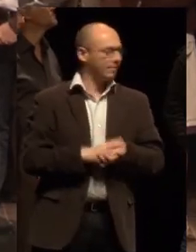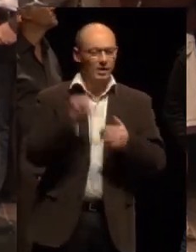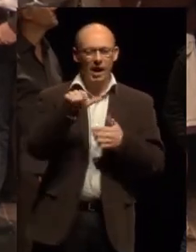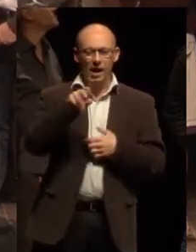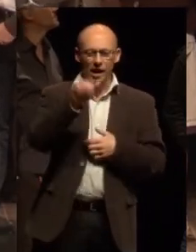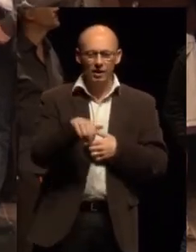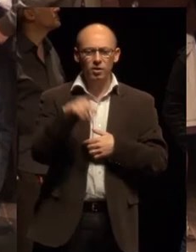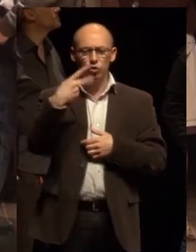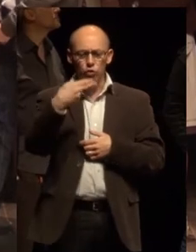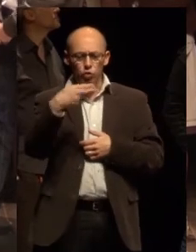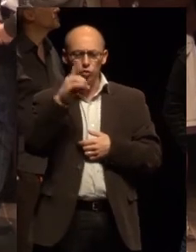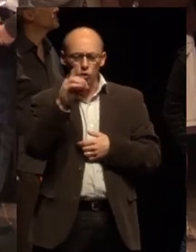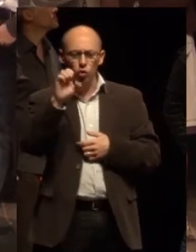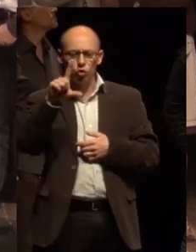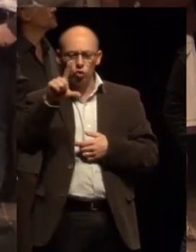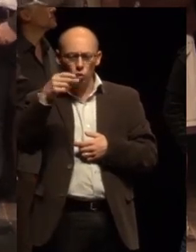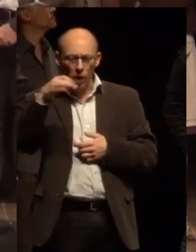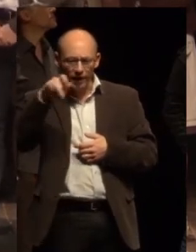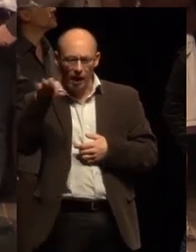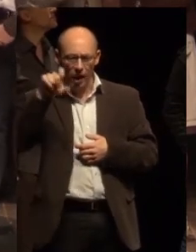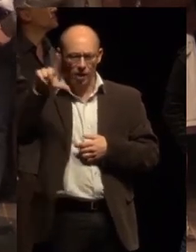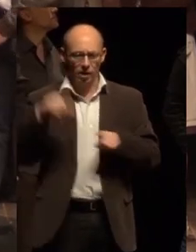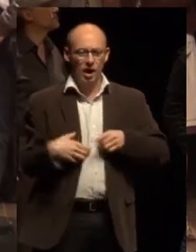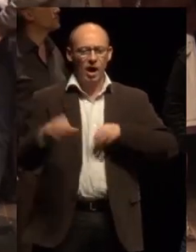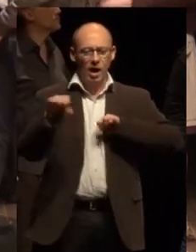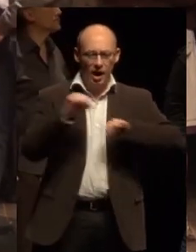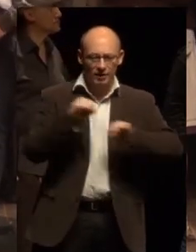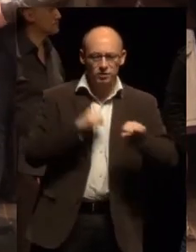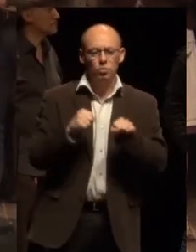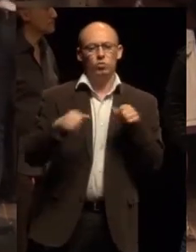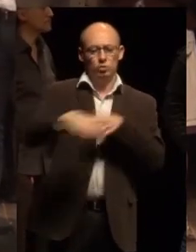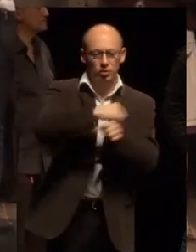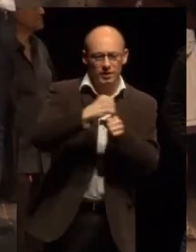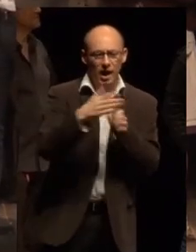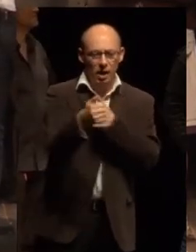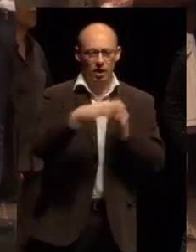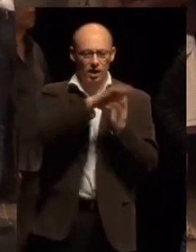Alain Denoyel, adjoint à l'action sociale.